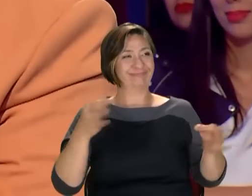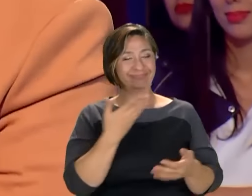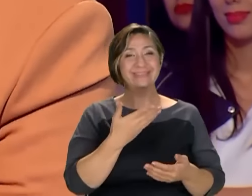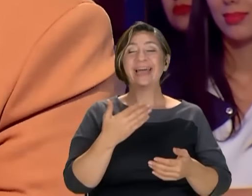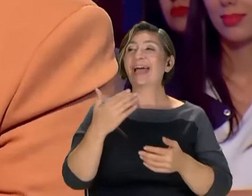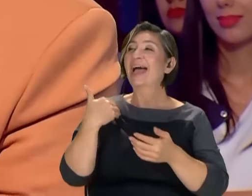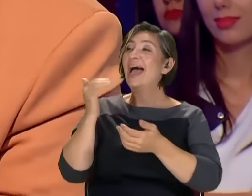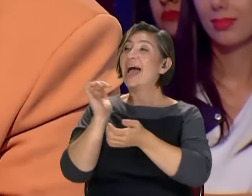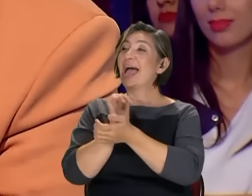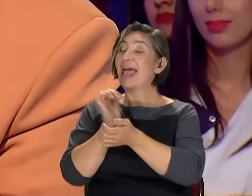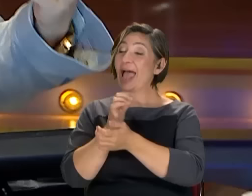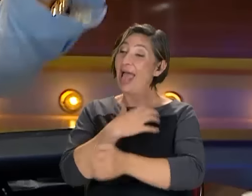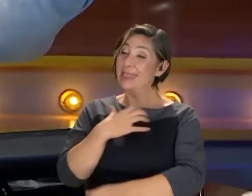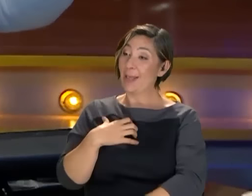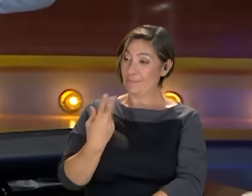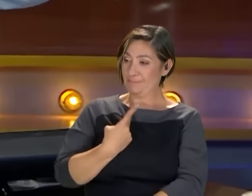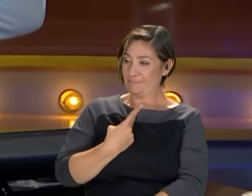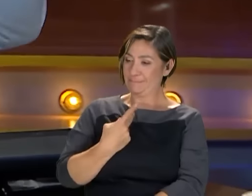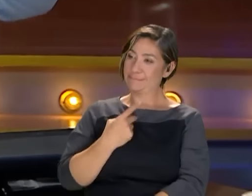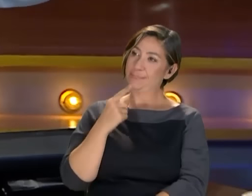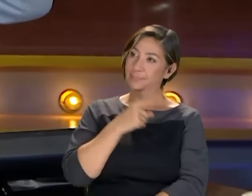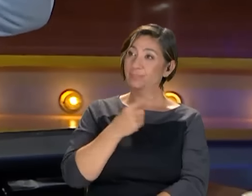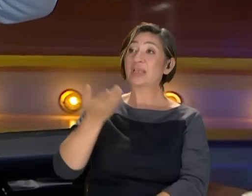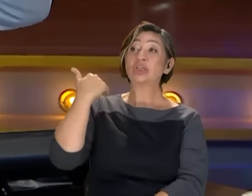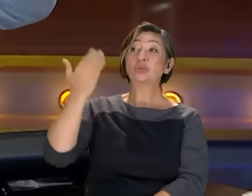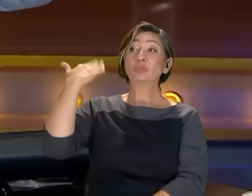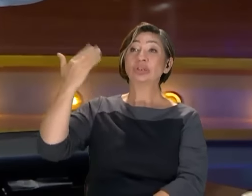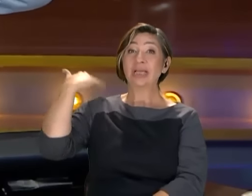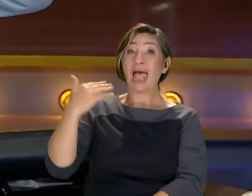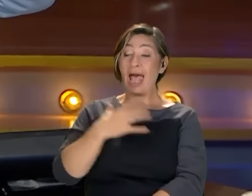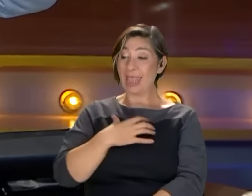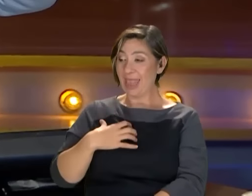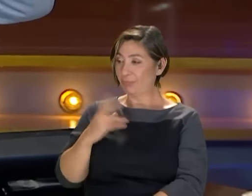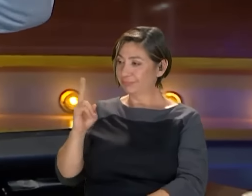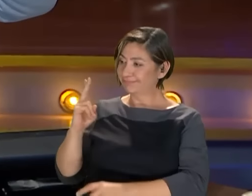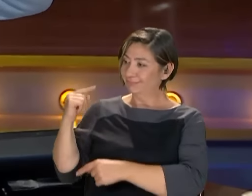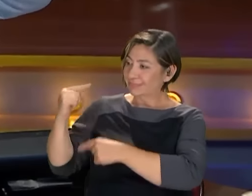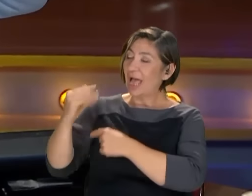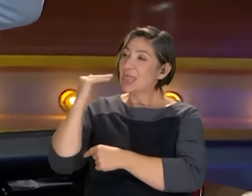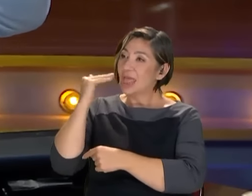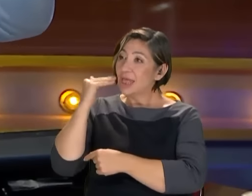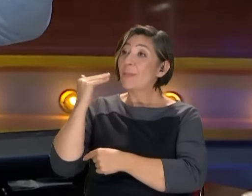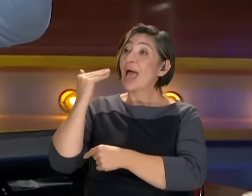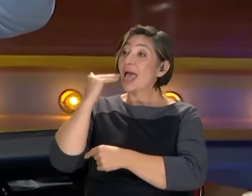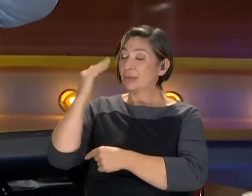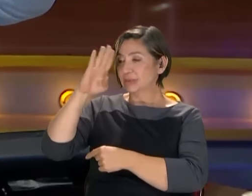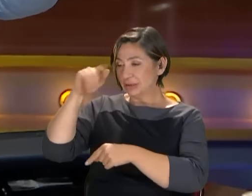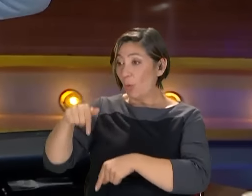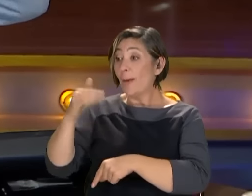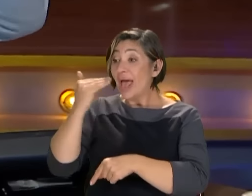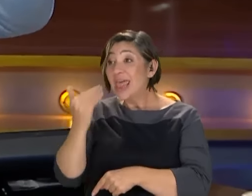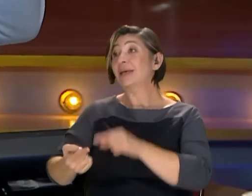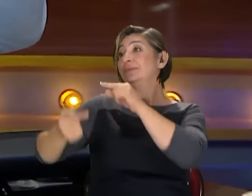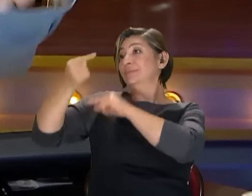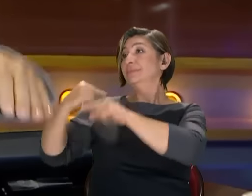de ailemin anne tarafım geçmişte anne tarafımın işte yani anneannem de İstanbul doğumlu